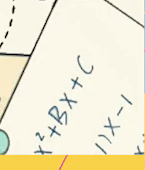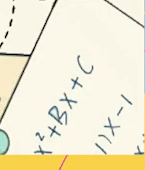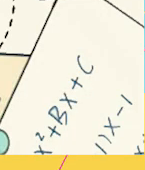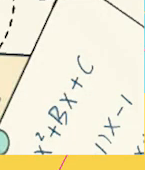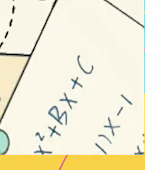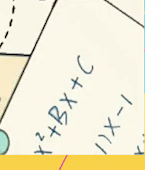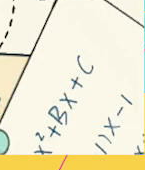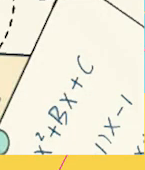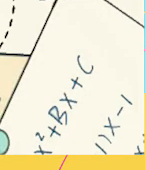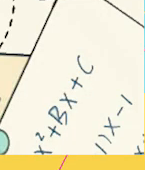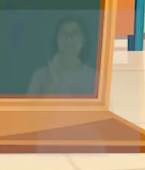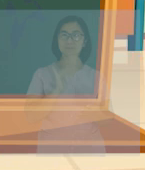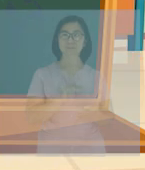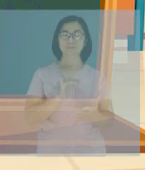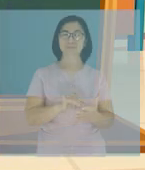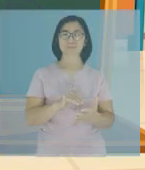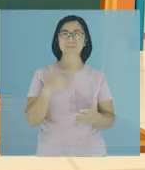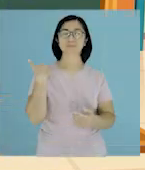MathaLino!